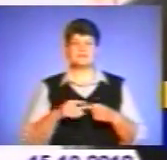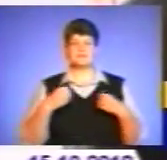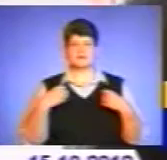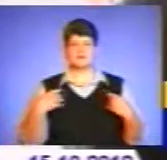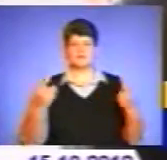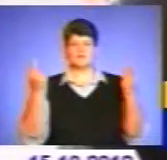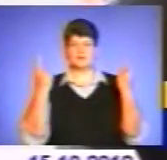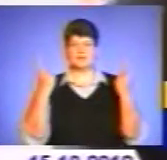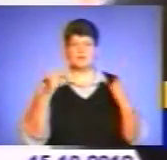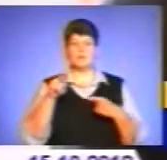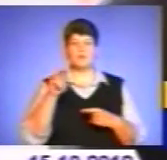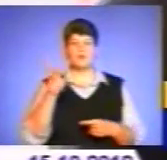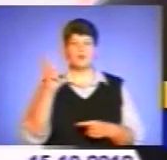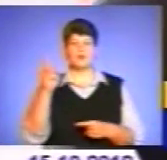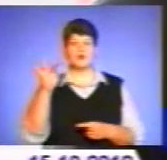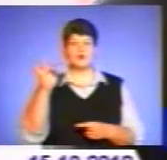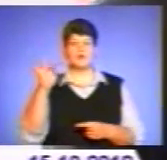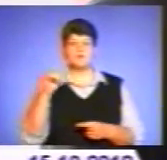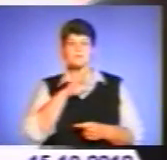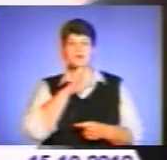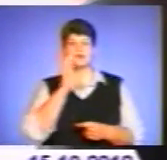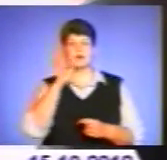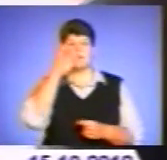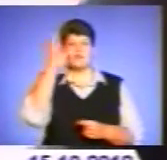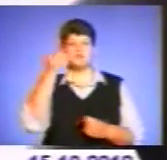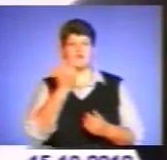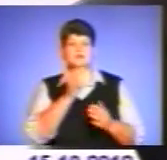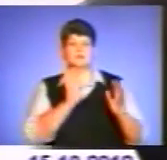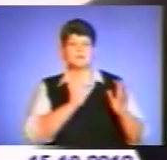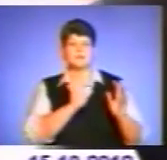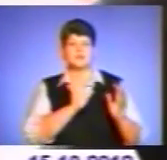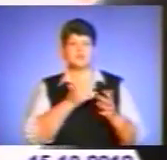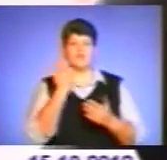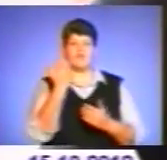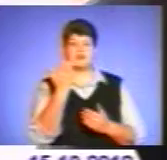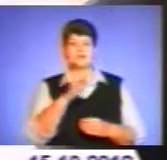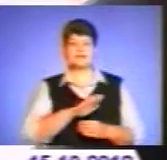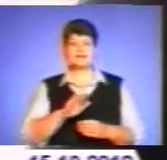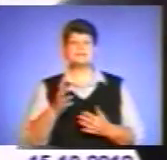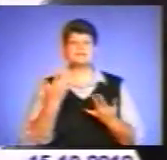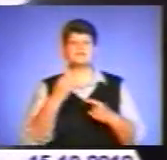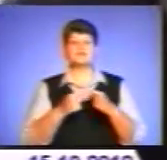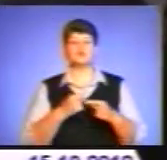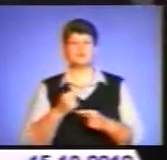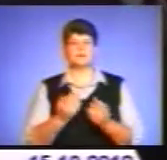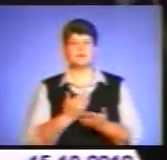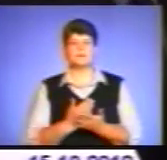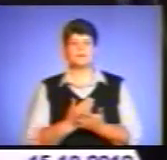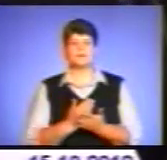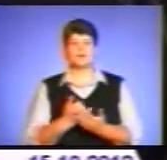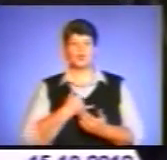це Покрови. Хай вона, Божа Матінка, вас береже, ваших діток, вас скільки онуків? У